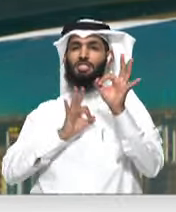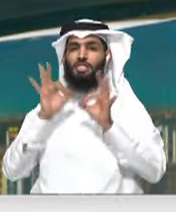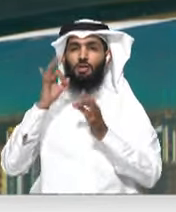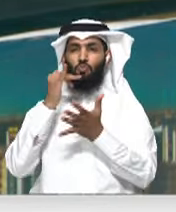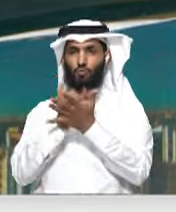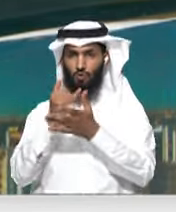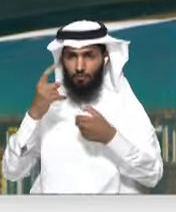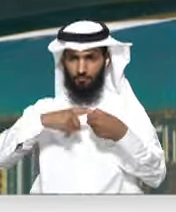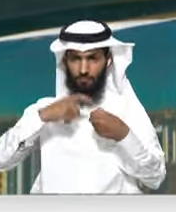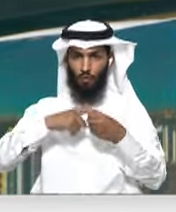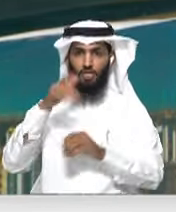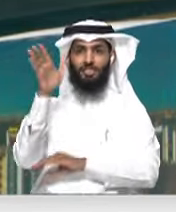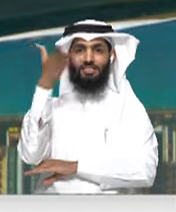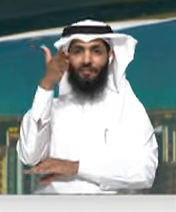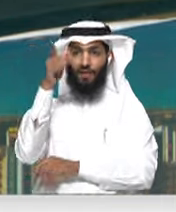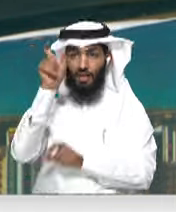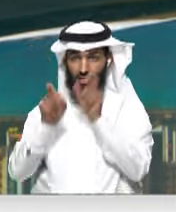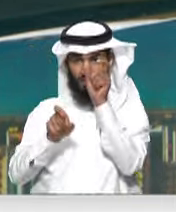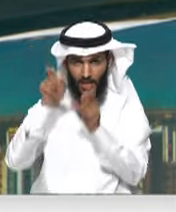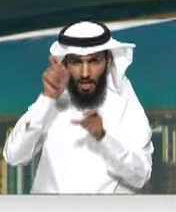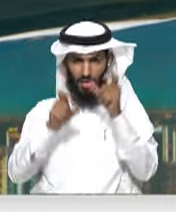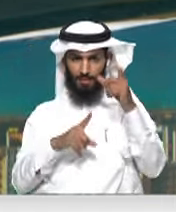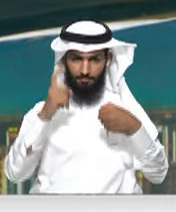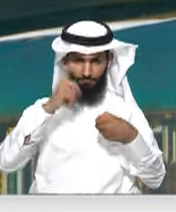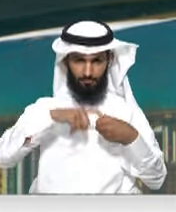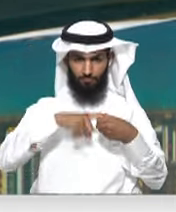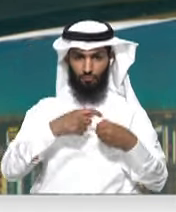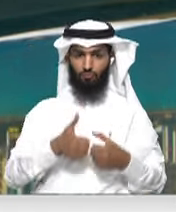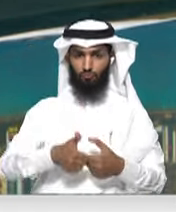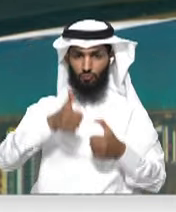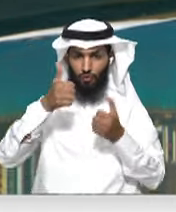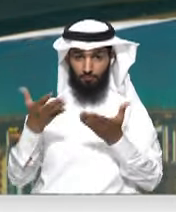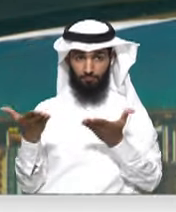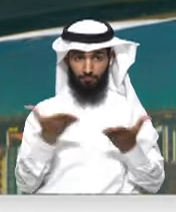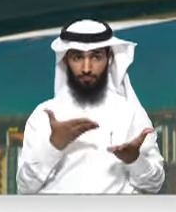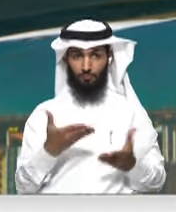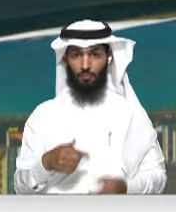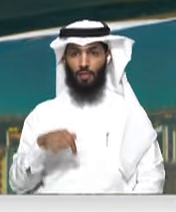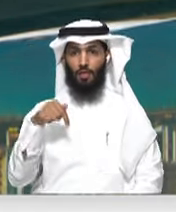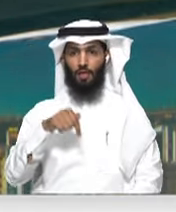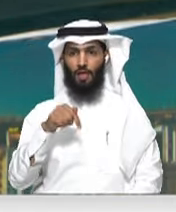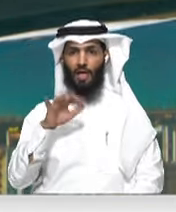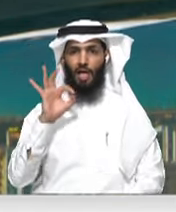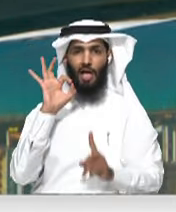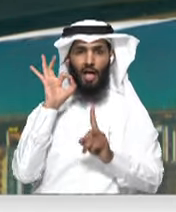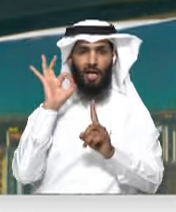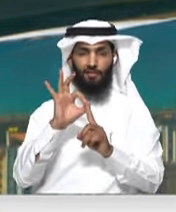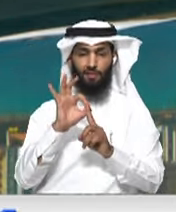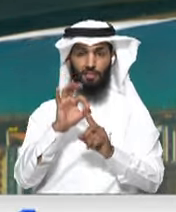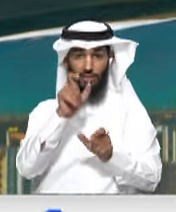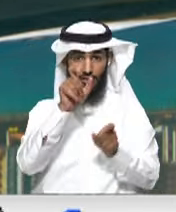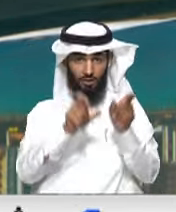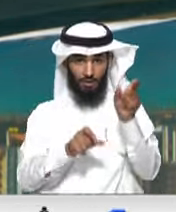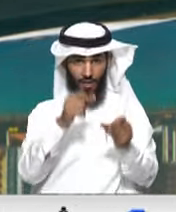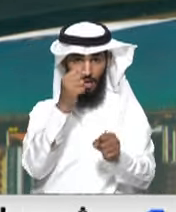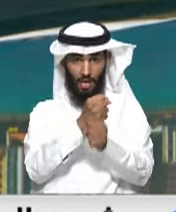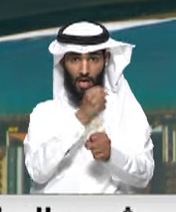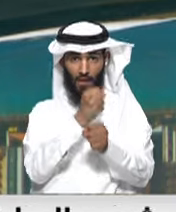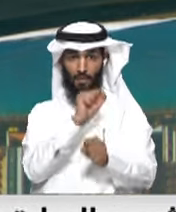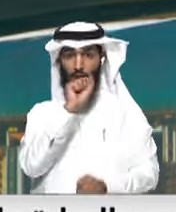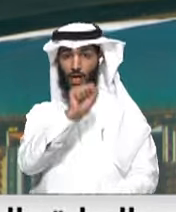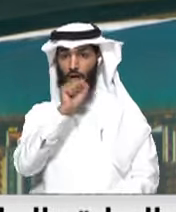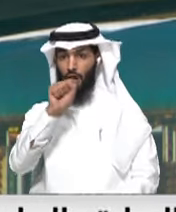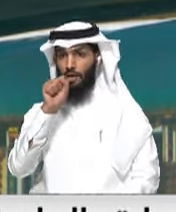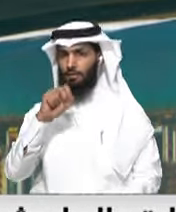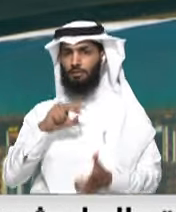وممثلي السفارات في البلاد. هذا ويهدف المشروع إلى تعزيز حماية حقوق العمال في البلاد،